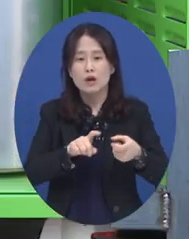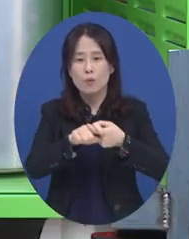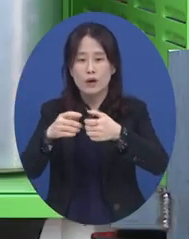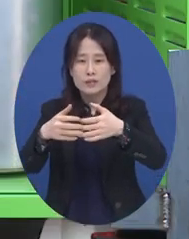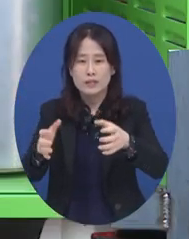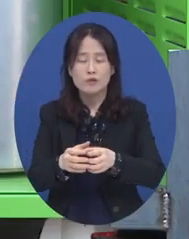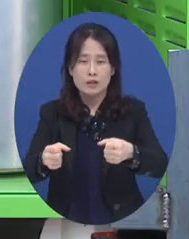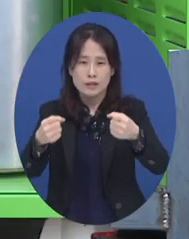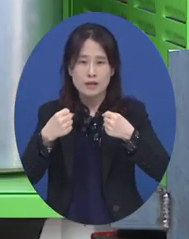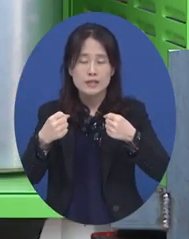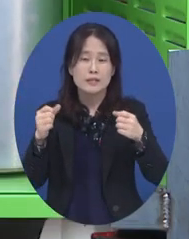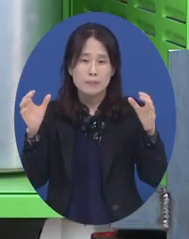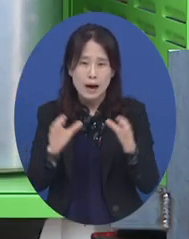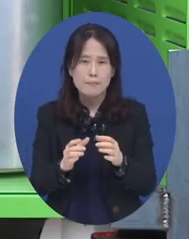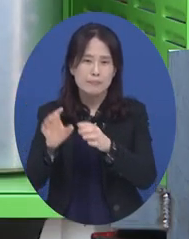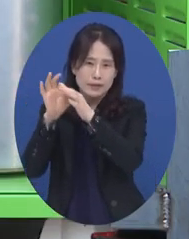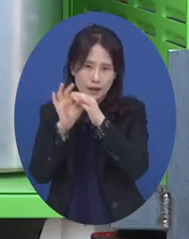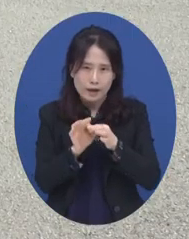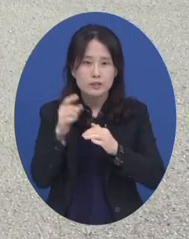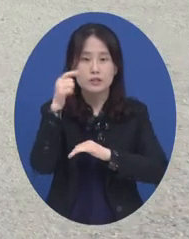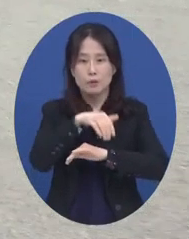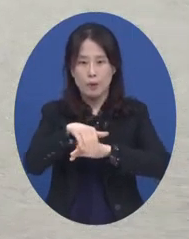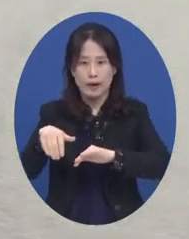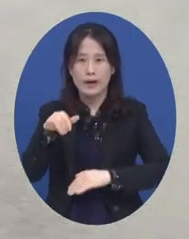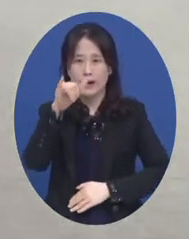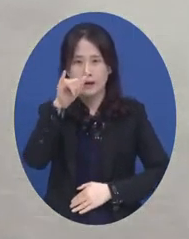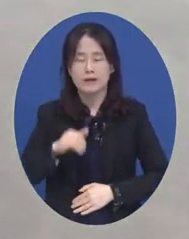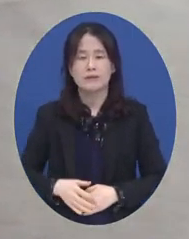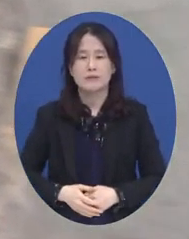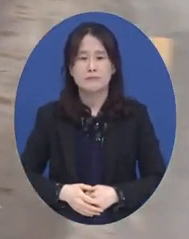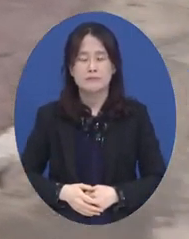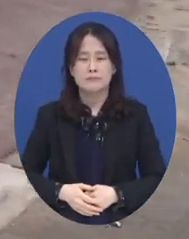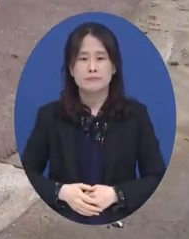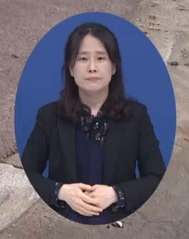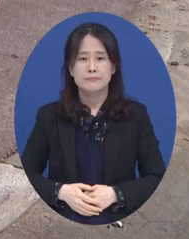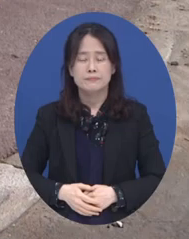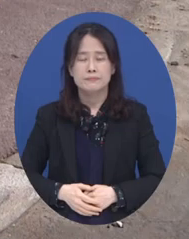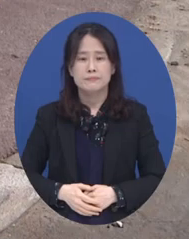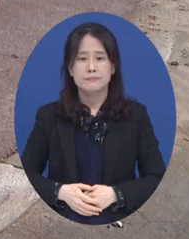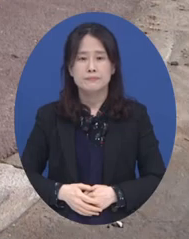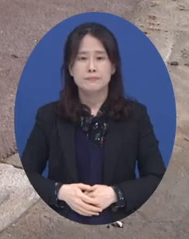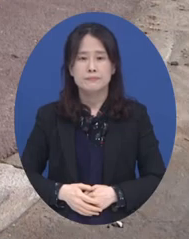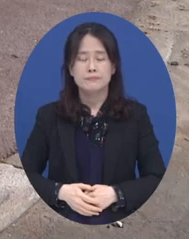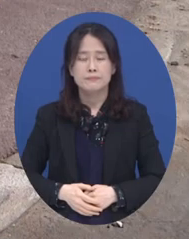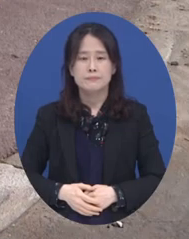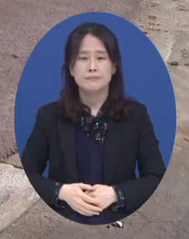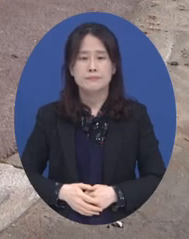유관 기관과 협력을 이어나갈 방침입니다. 경기 CCTV 최창순입니다.